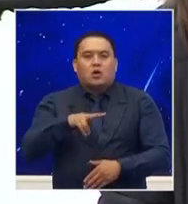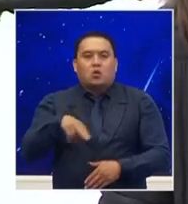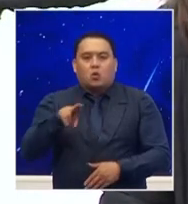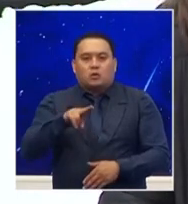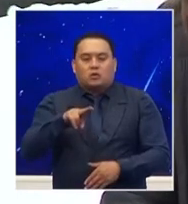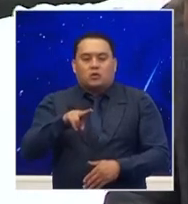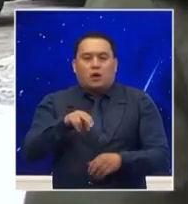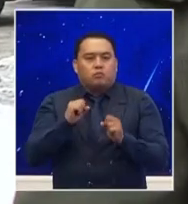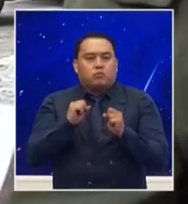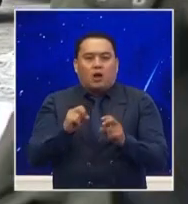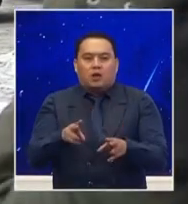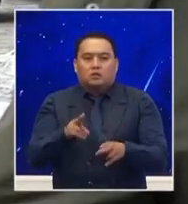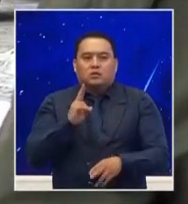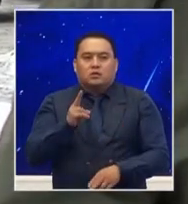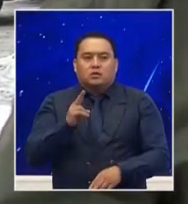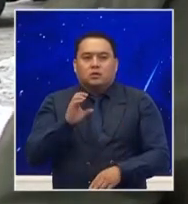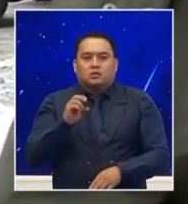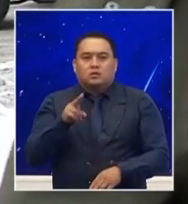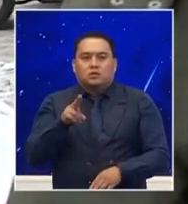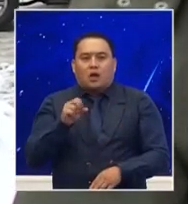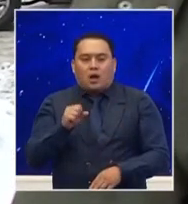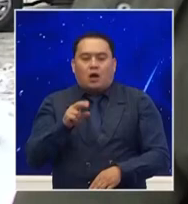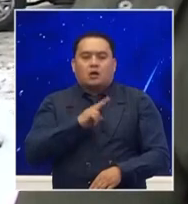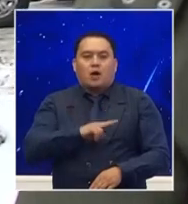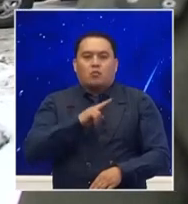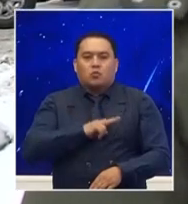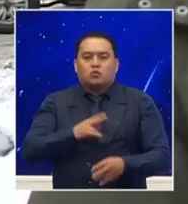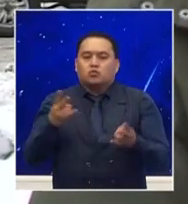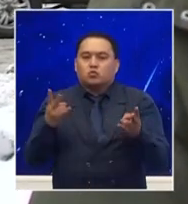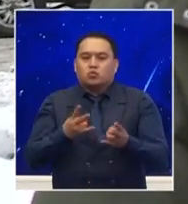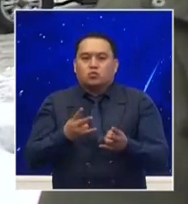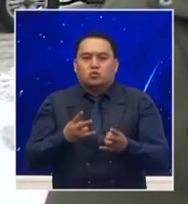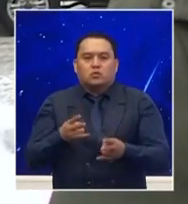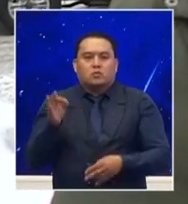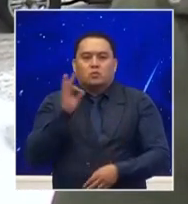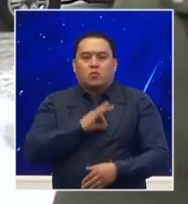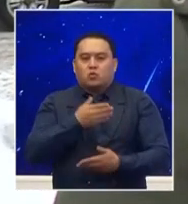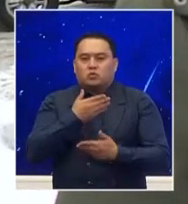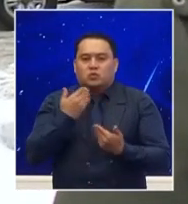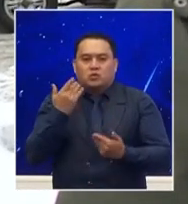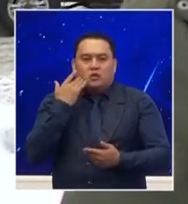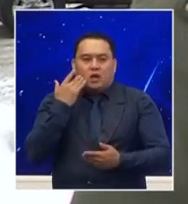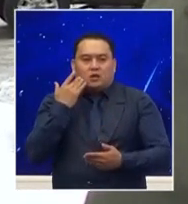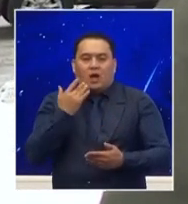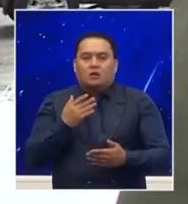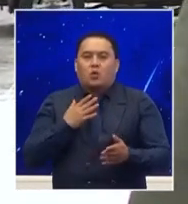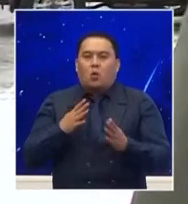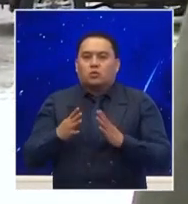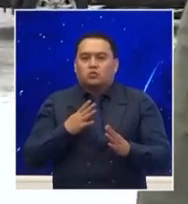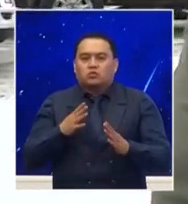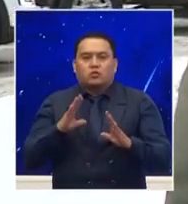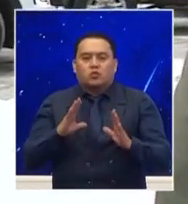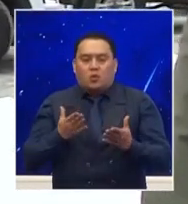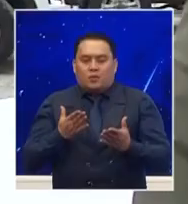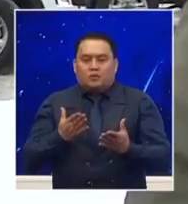ну, опасные вещи. Это ведь работа КСК, но от них ничего не дождешься. Начнут суетиться, только когда на кого-то этот